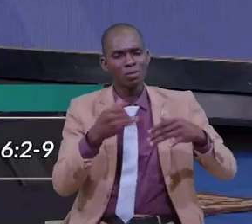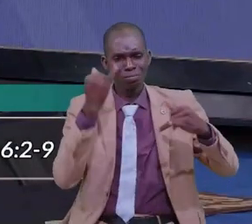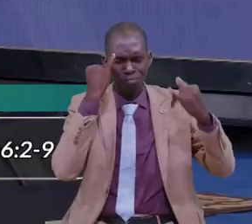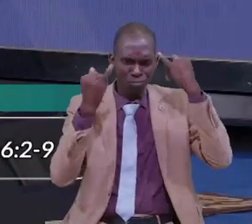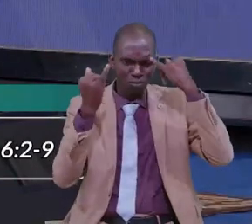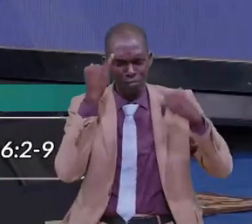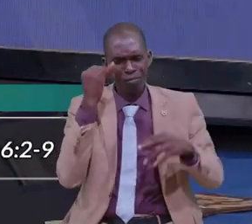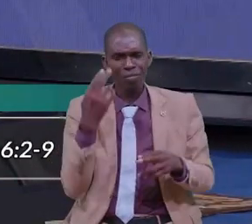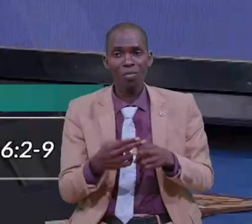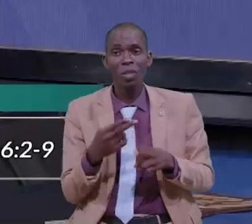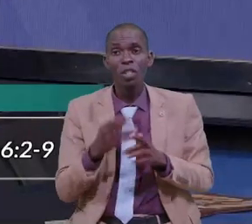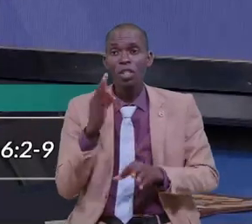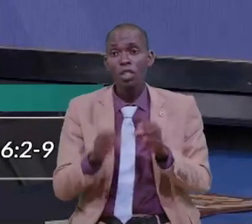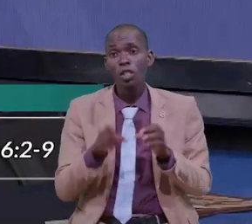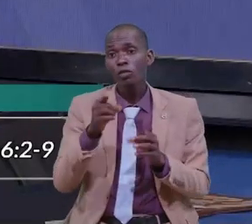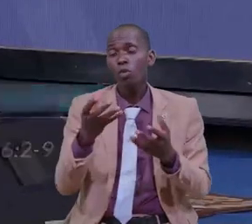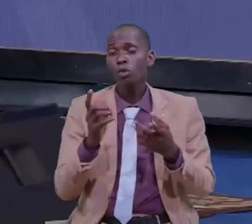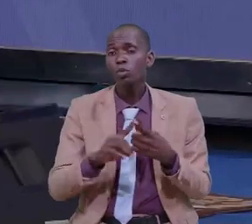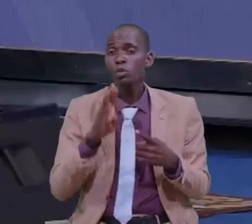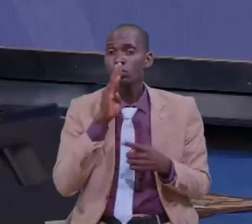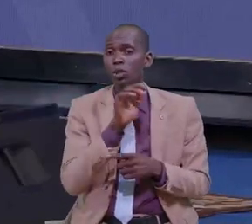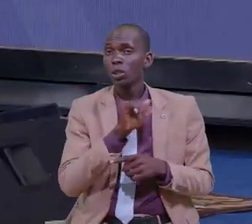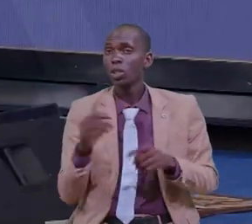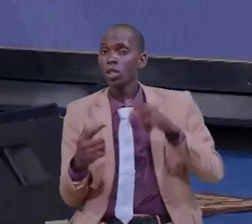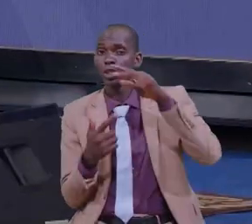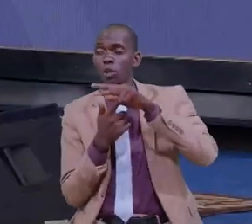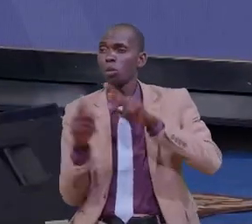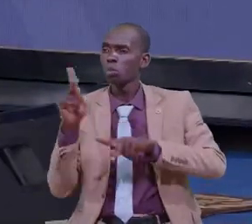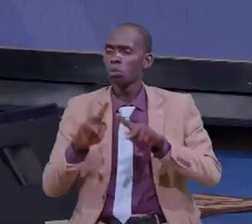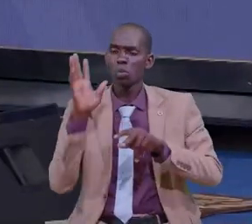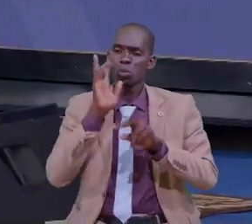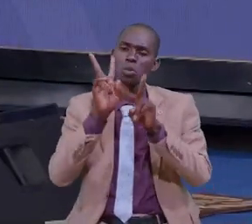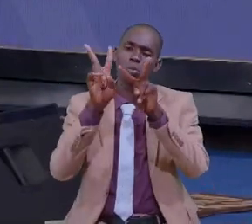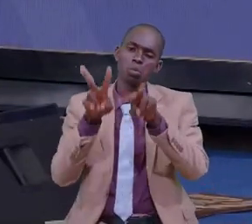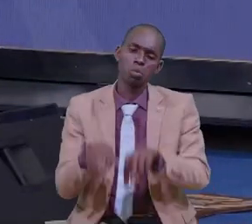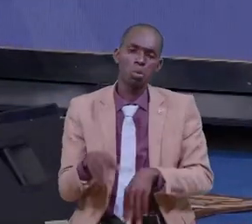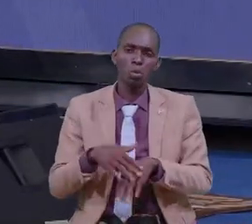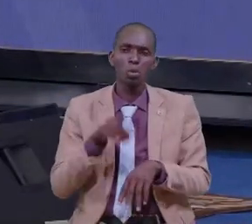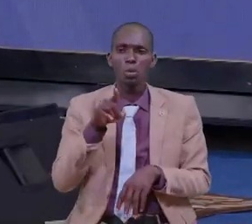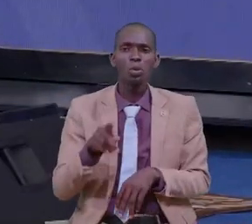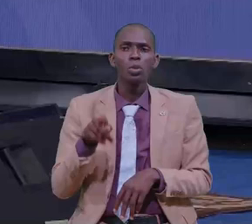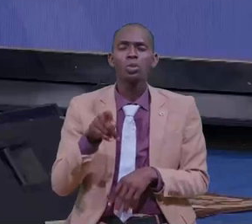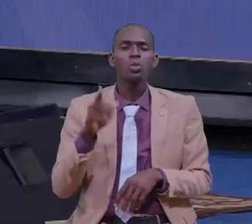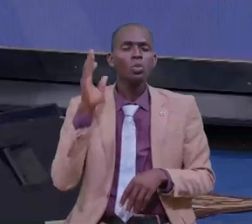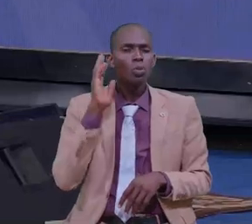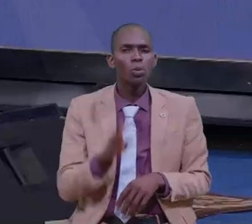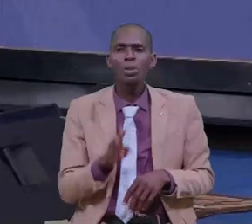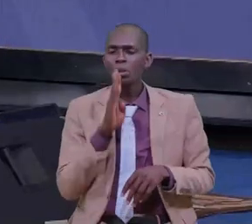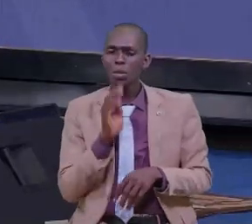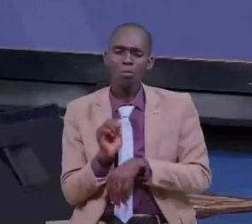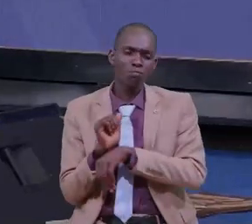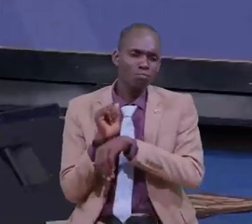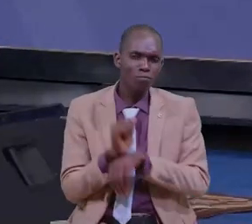donne. Si vous voulez être un champion, ils vont vous minimiser. Il y aura des